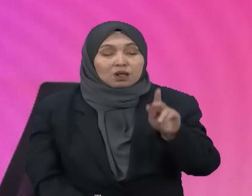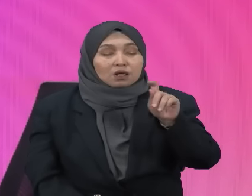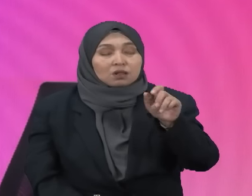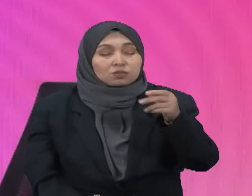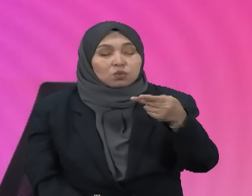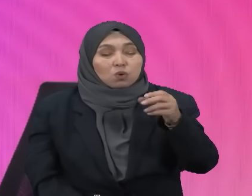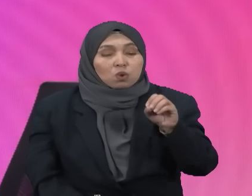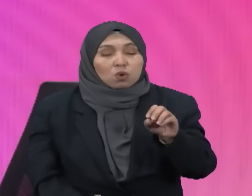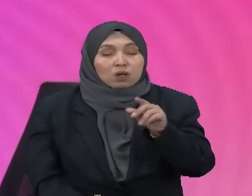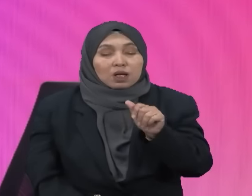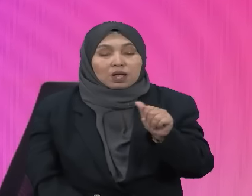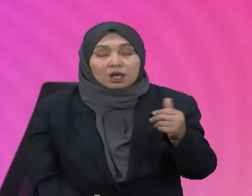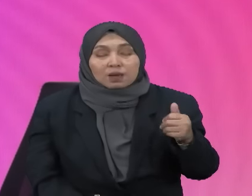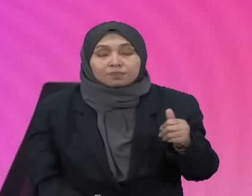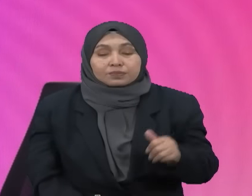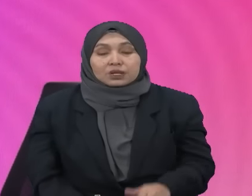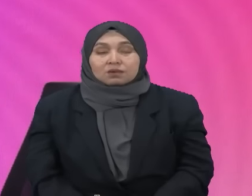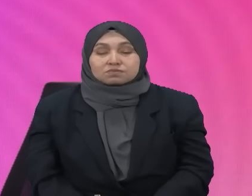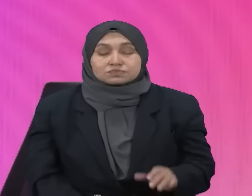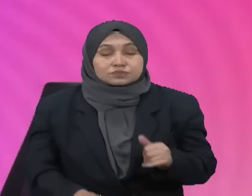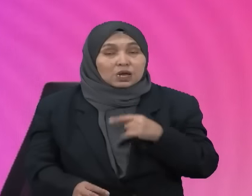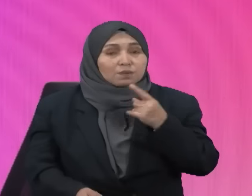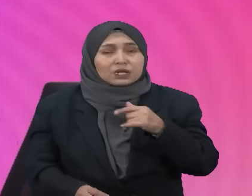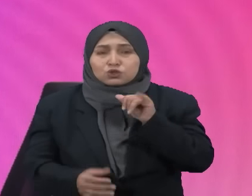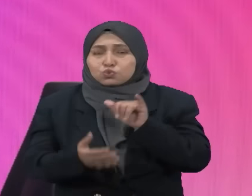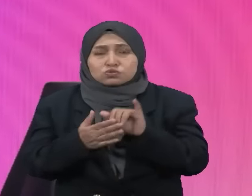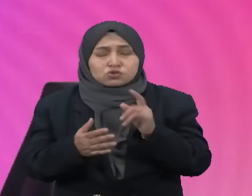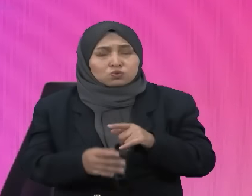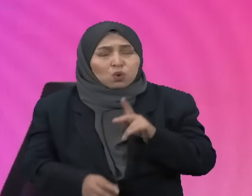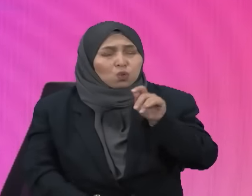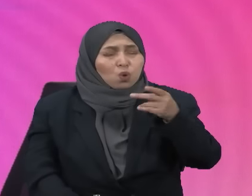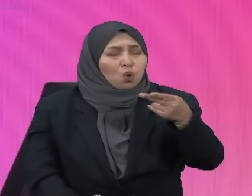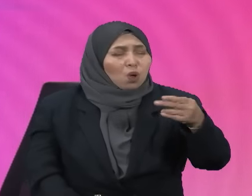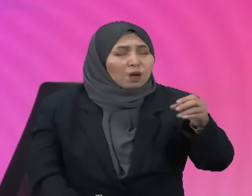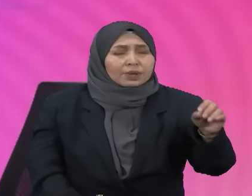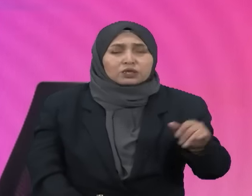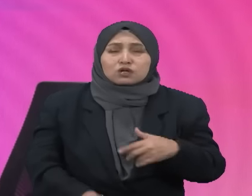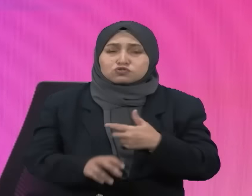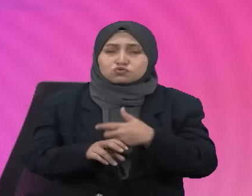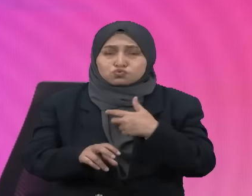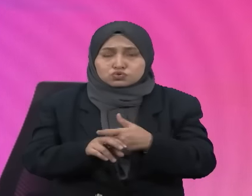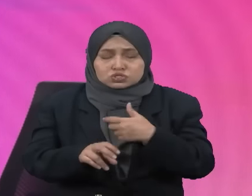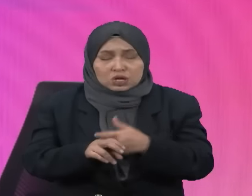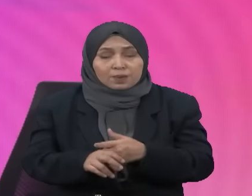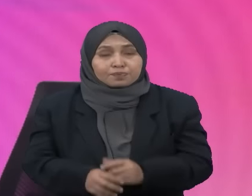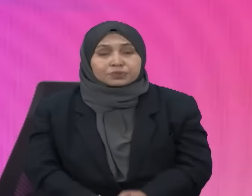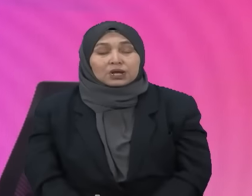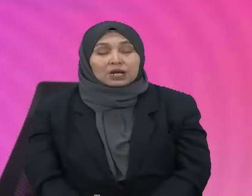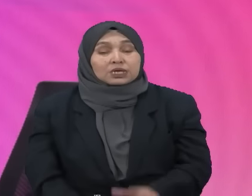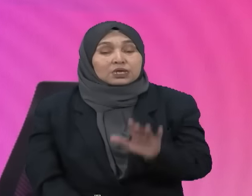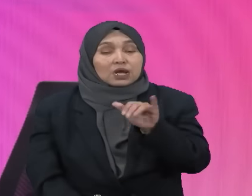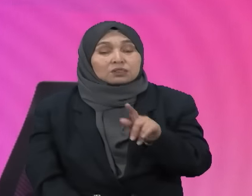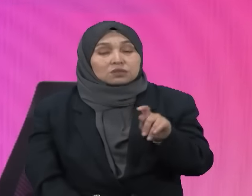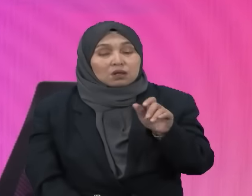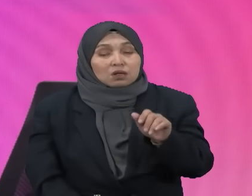Taha. Taha. Taha. Begitu je. Bukan. Taha. Jadi payah. Kan. Ya ta